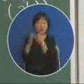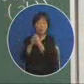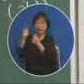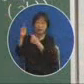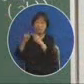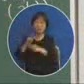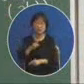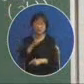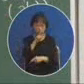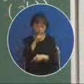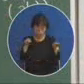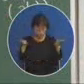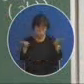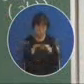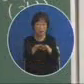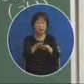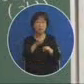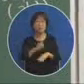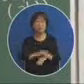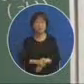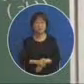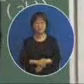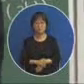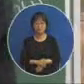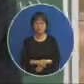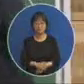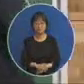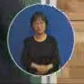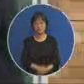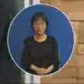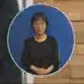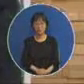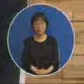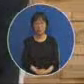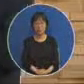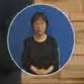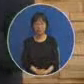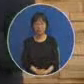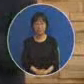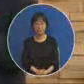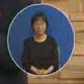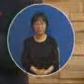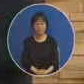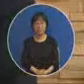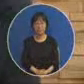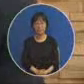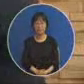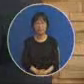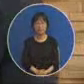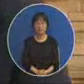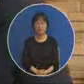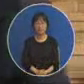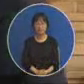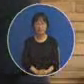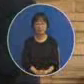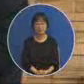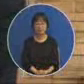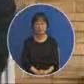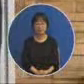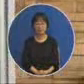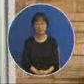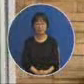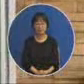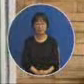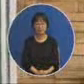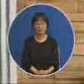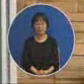the very end, they all shout it in a loud voice. And then the walls of Jericho will fall. 과학적으로 그럼 무너진답니다만 그건 그냥 놔두고 일단